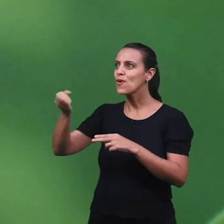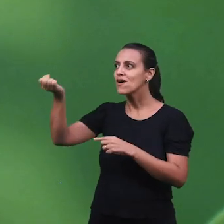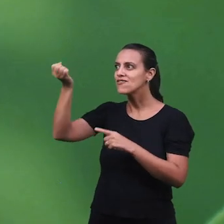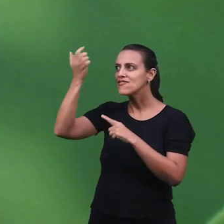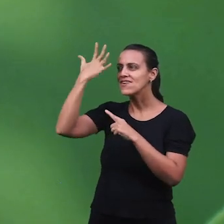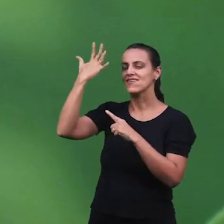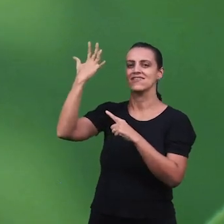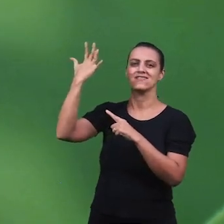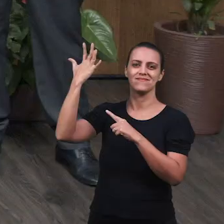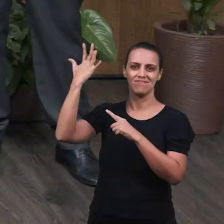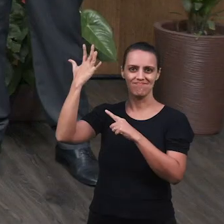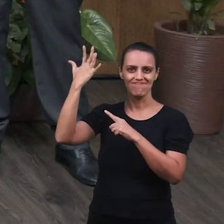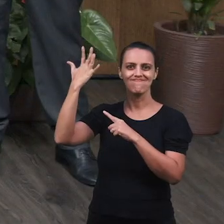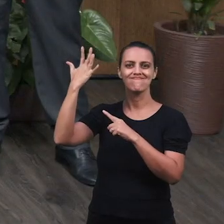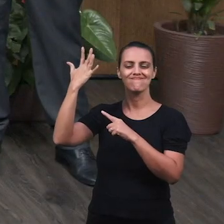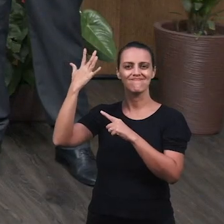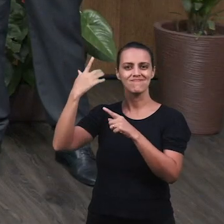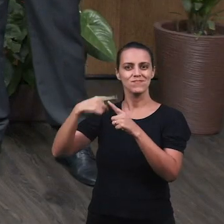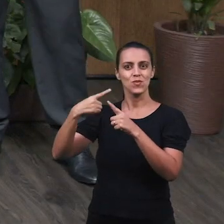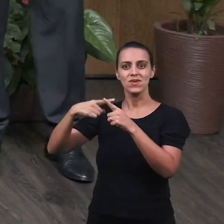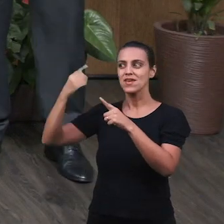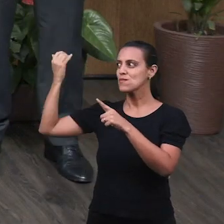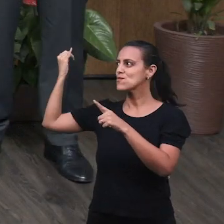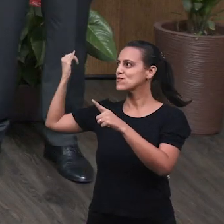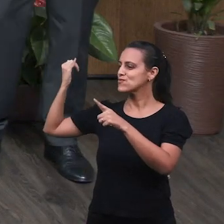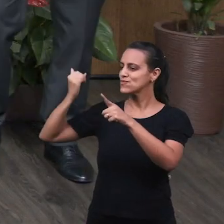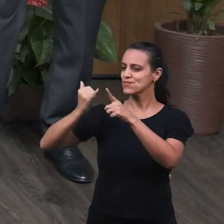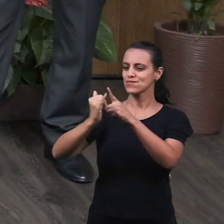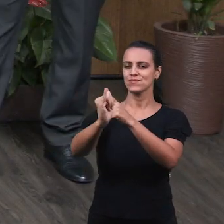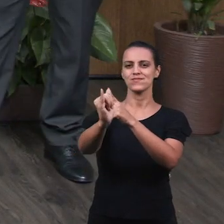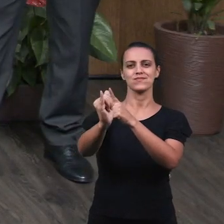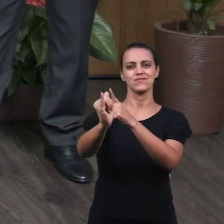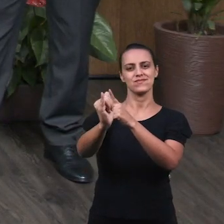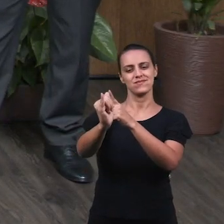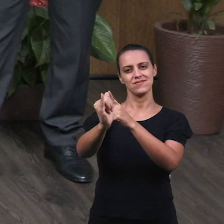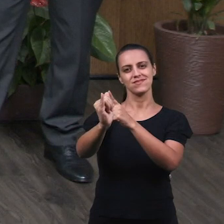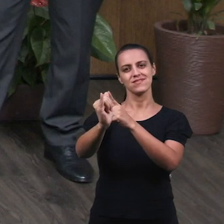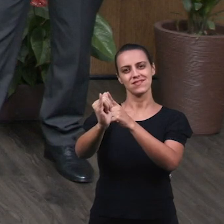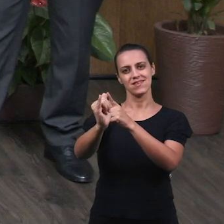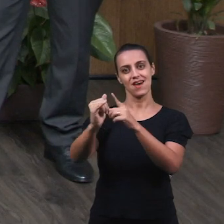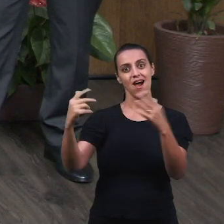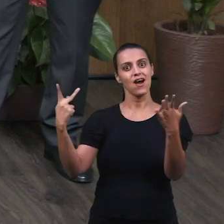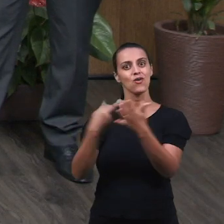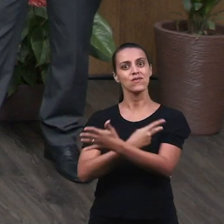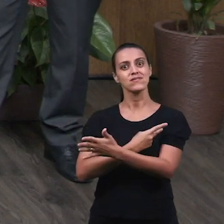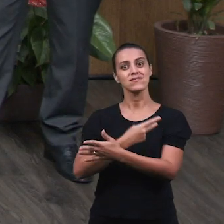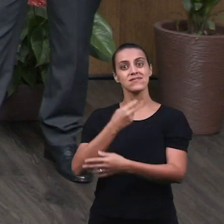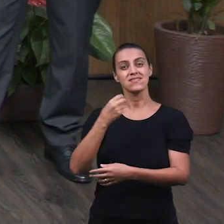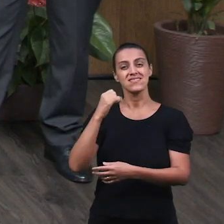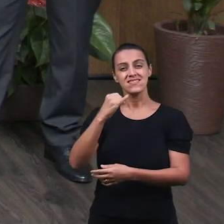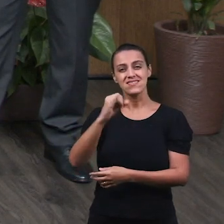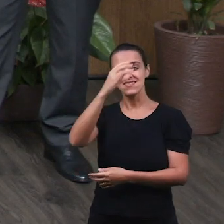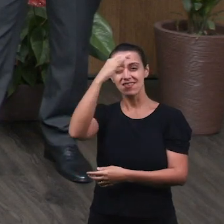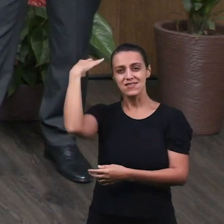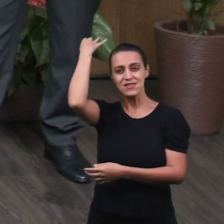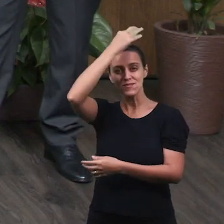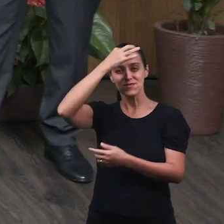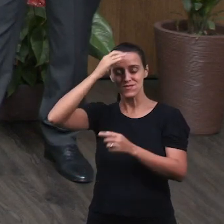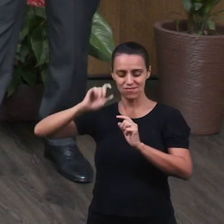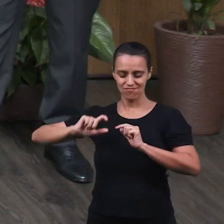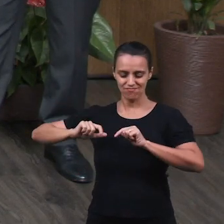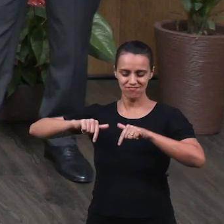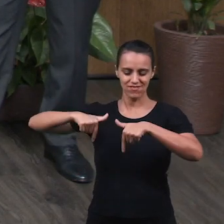prophétique, car elle vient à travers l'opération et la révélation du